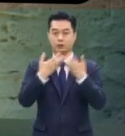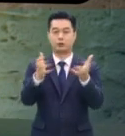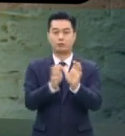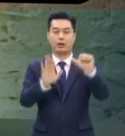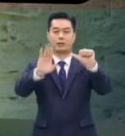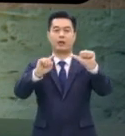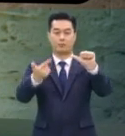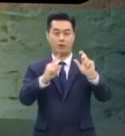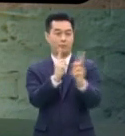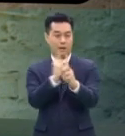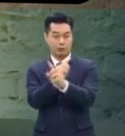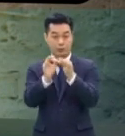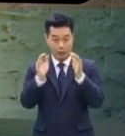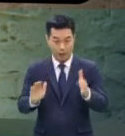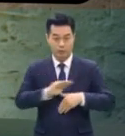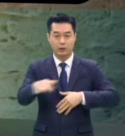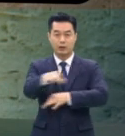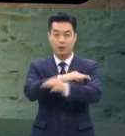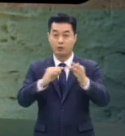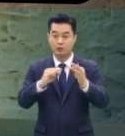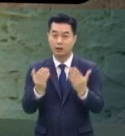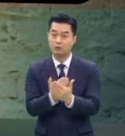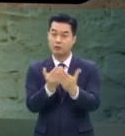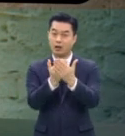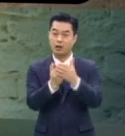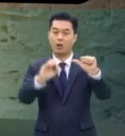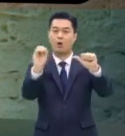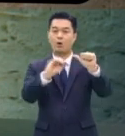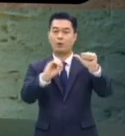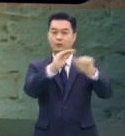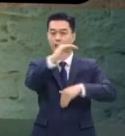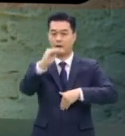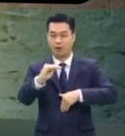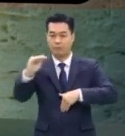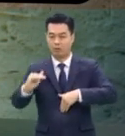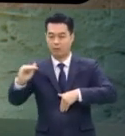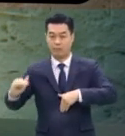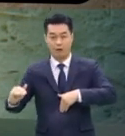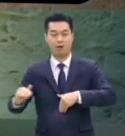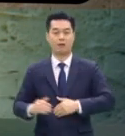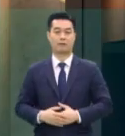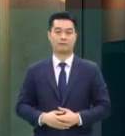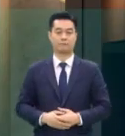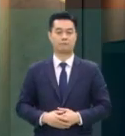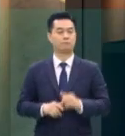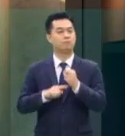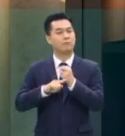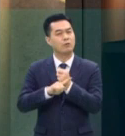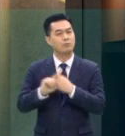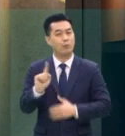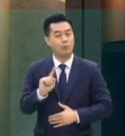바뀌는 동안 우리 경제의 성장률은 무려 5 5% 포인트나 하락했습니다 왜